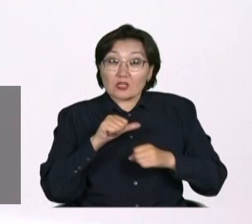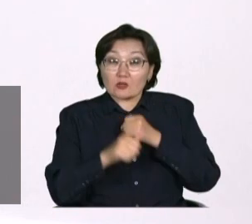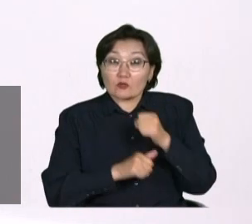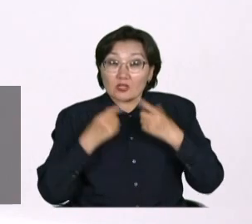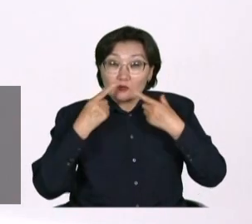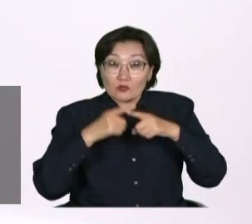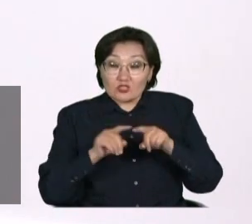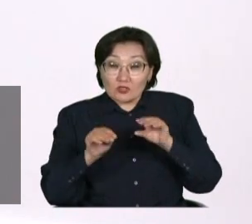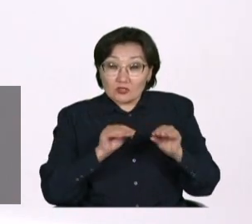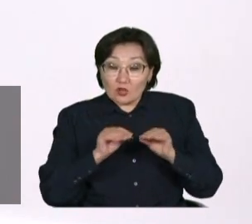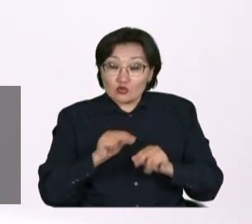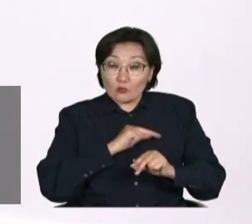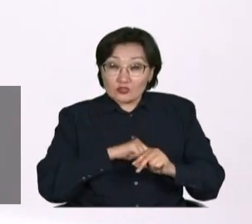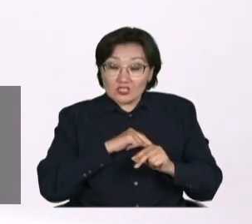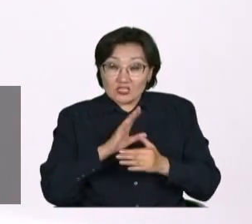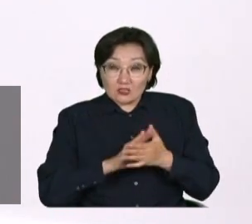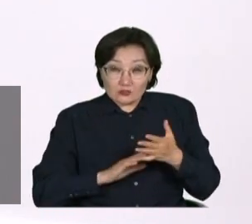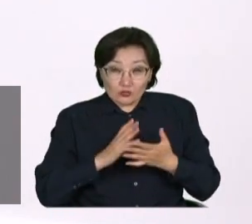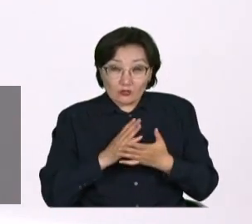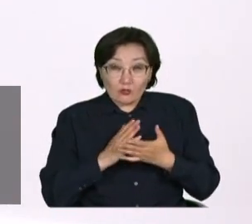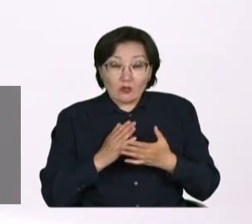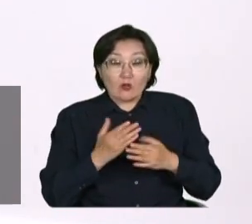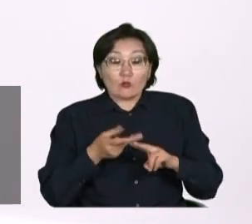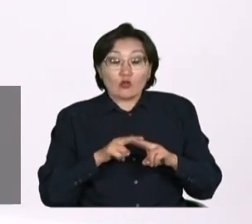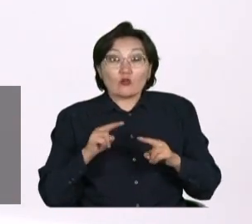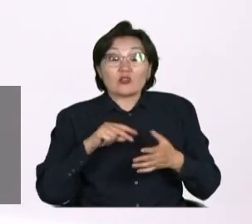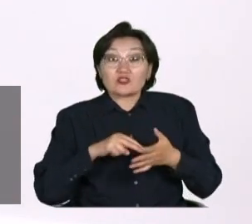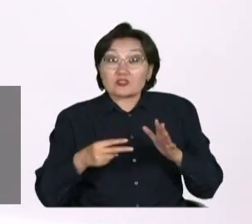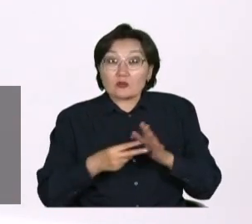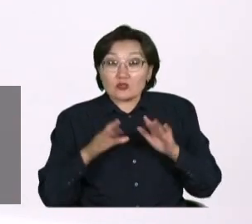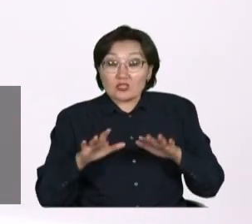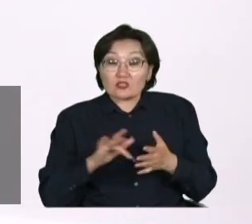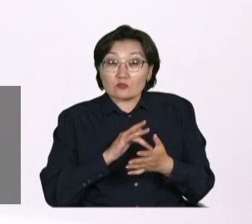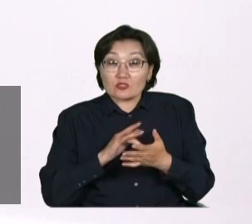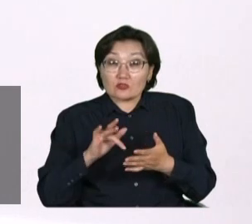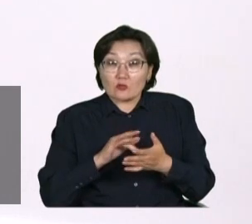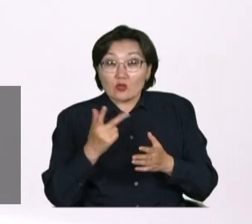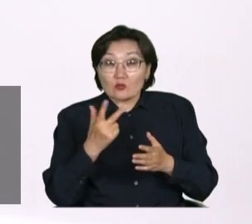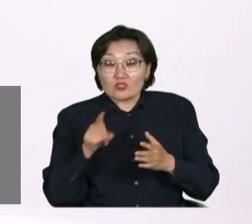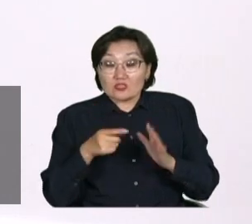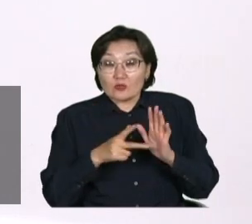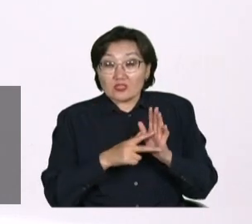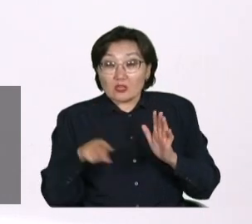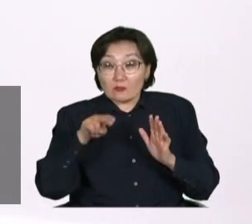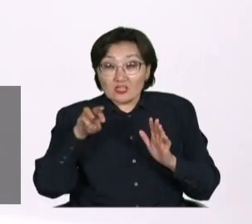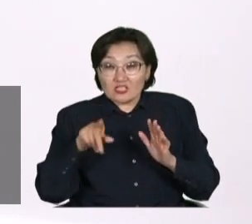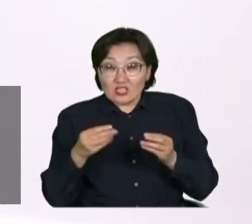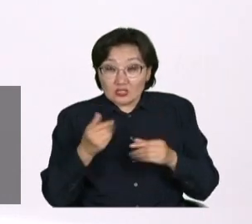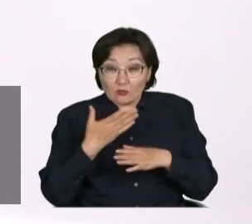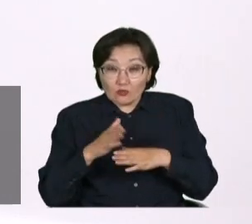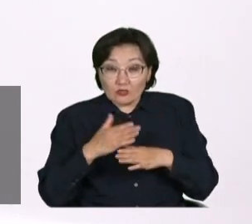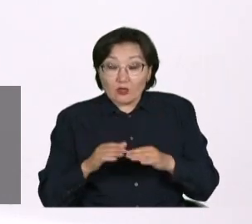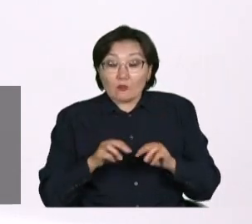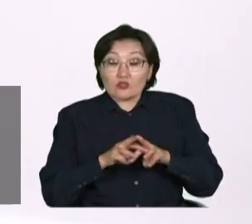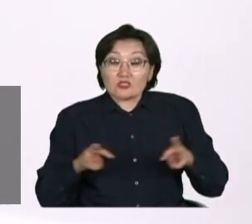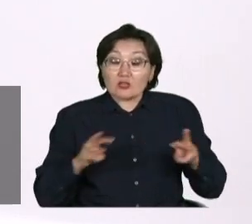техникалық жарақтандыру жұмыстары жалғасуда. Бұл мақсаттарға жергілікті бюджеттен 3,8 миллиард теңге,